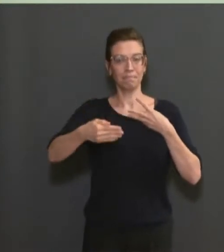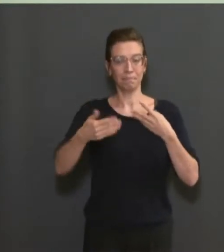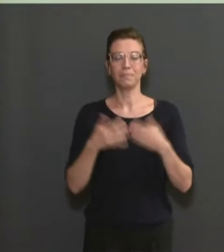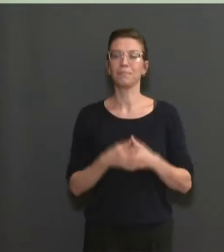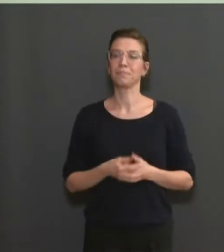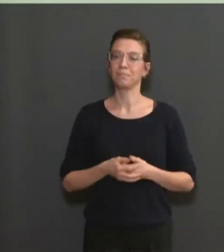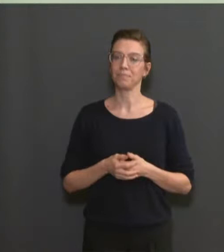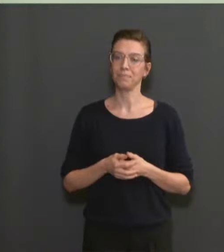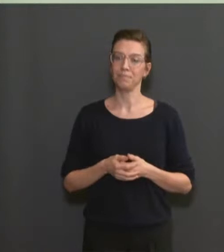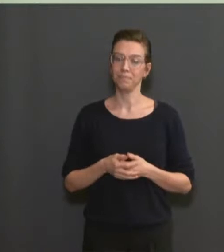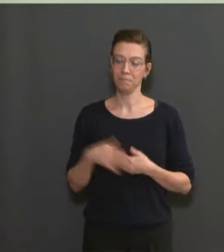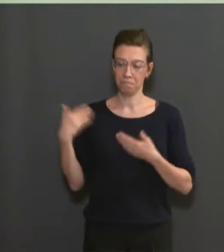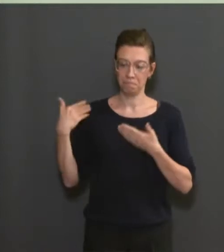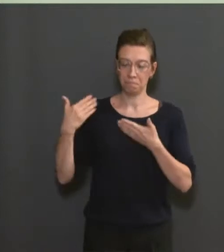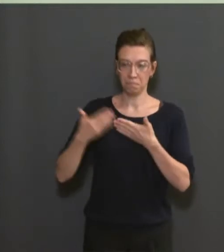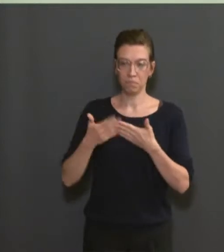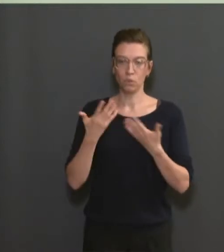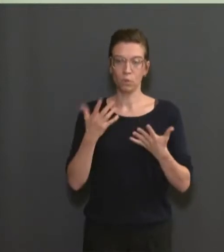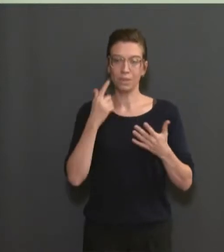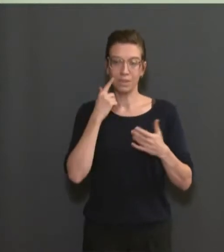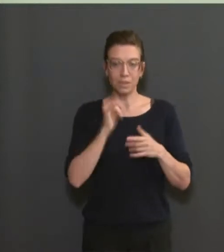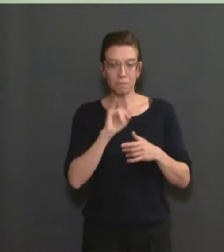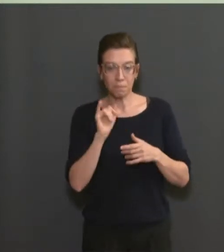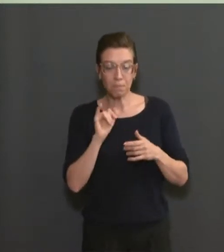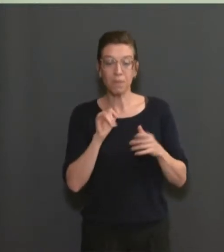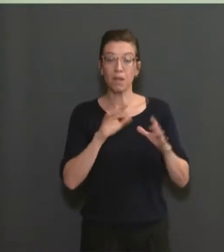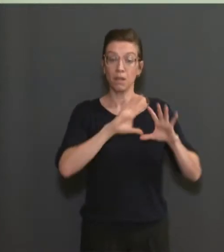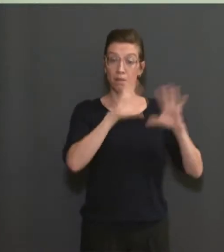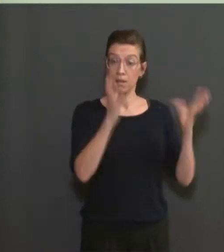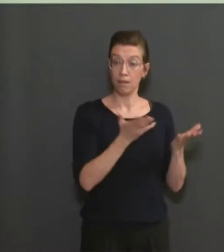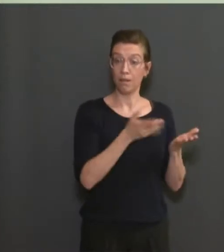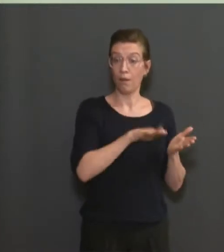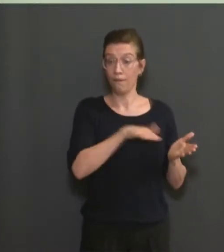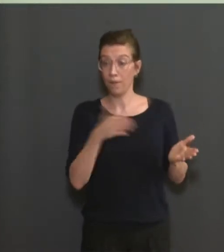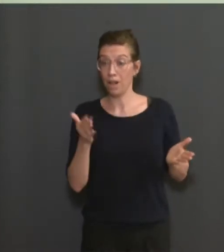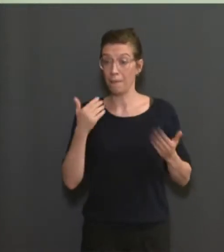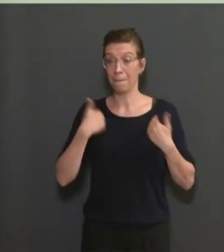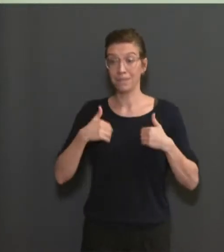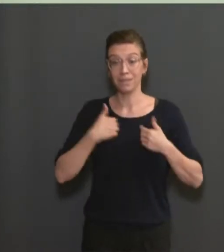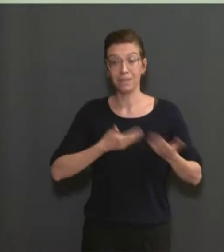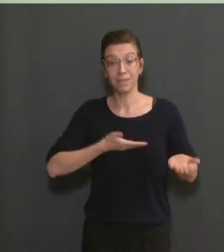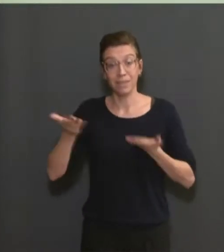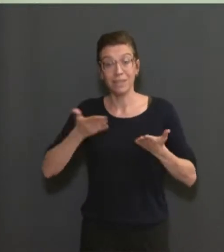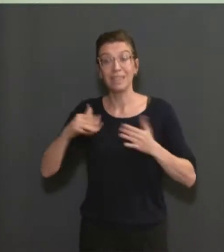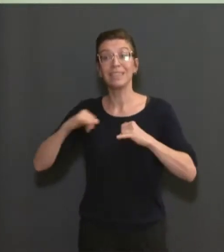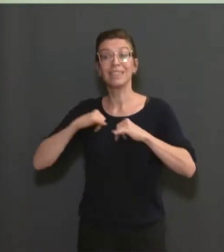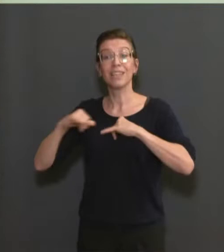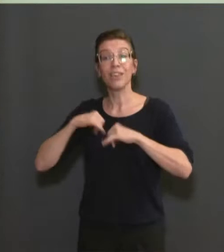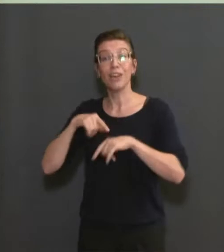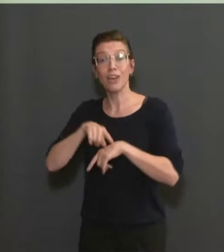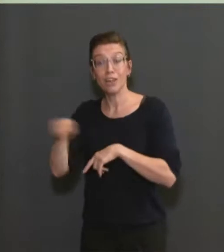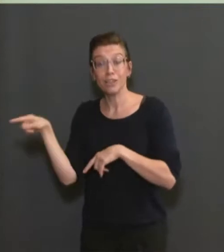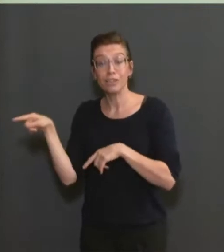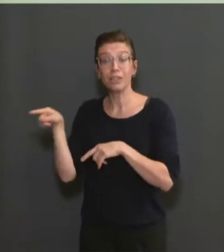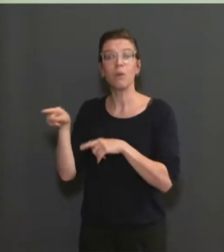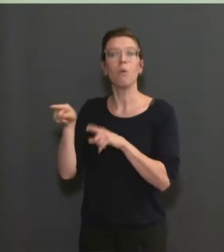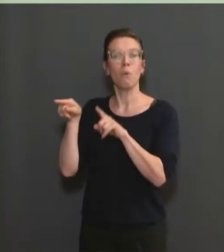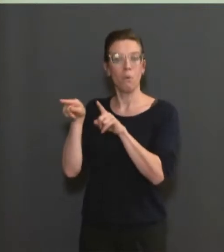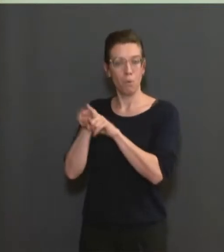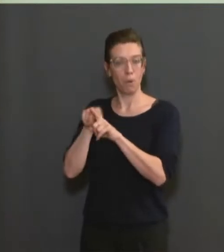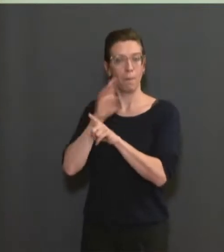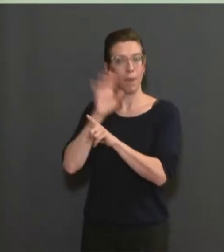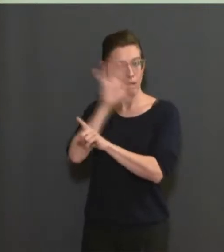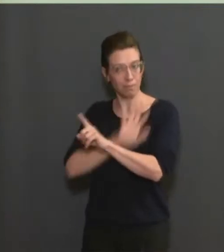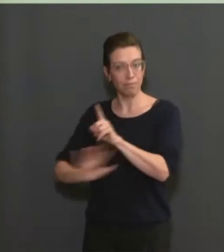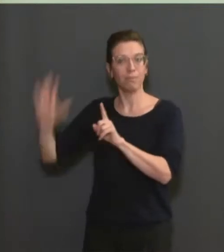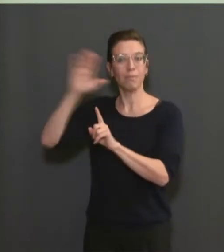De nieuwe ziekenhuisopnames gaan ook verder in dalende lijn, en dit in alle provincies. Gemiddeld